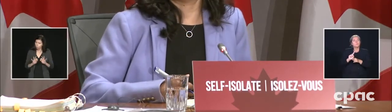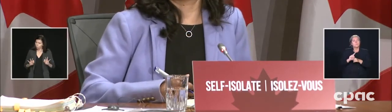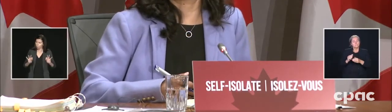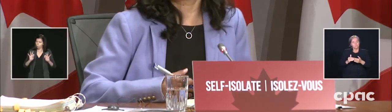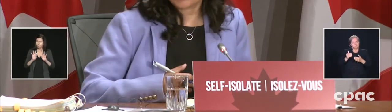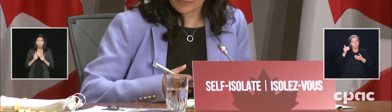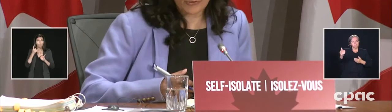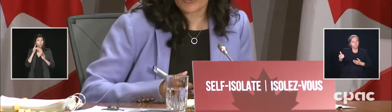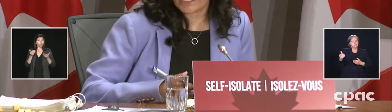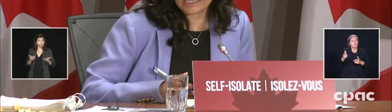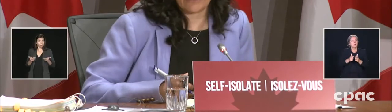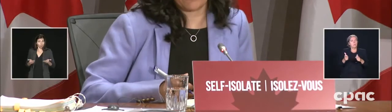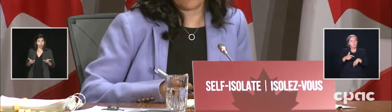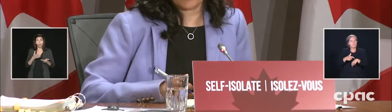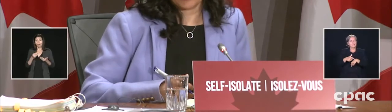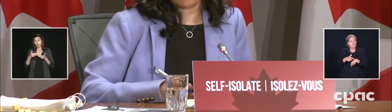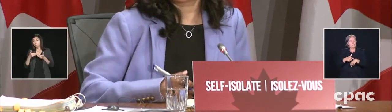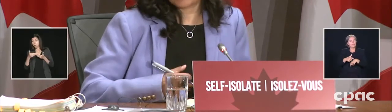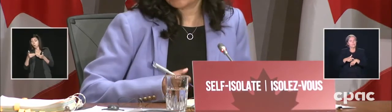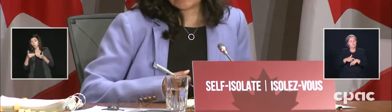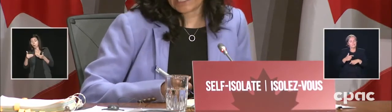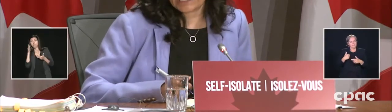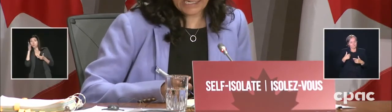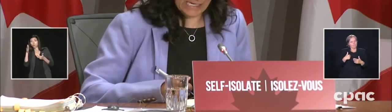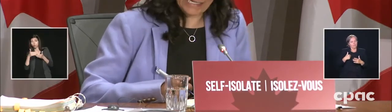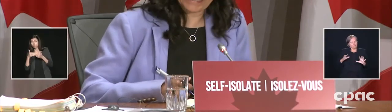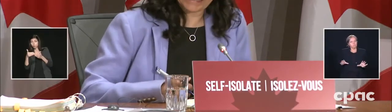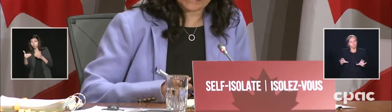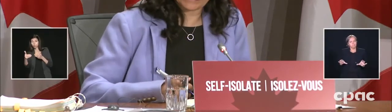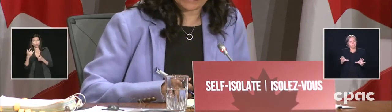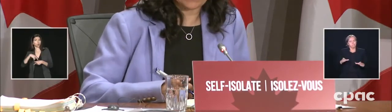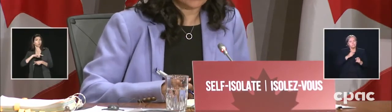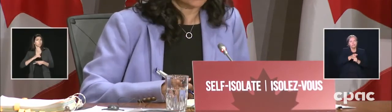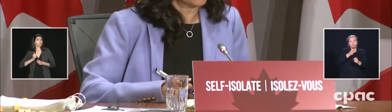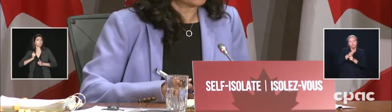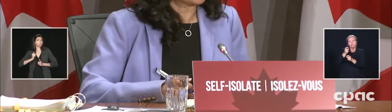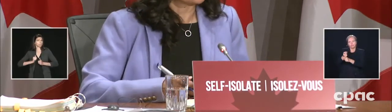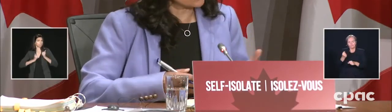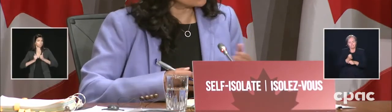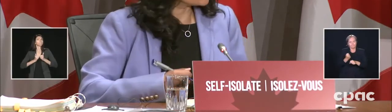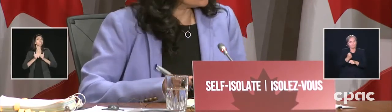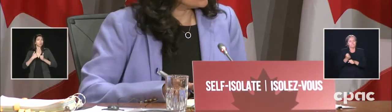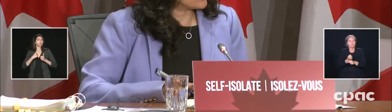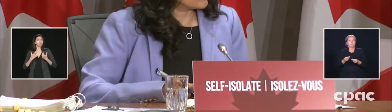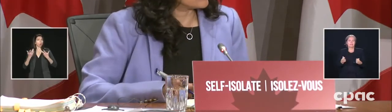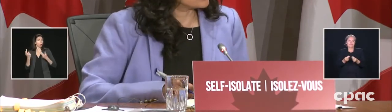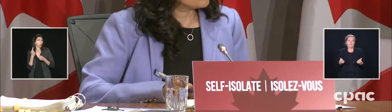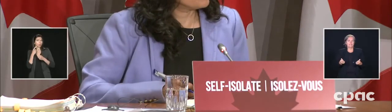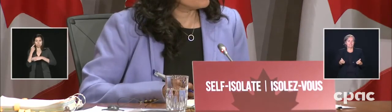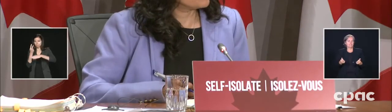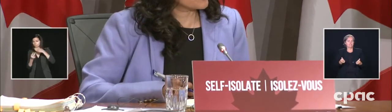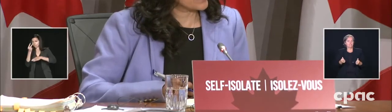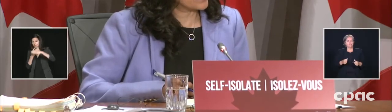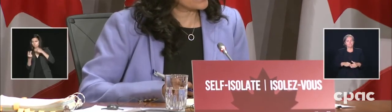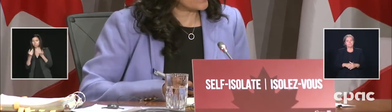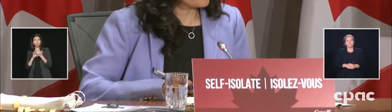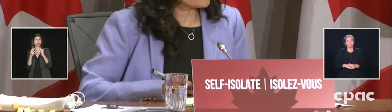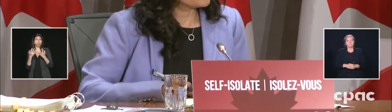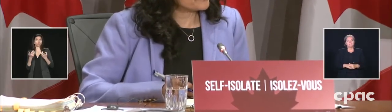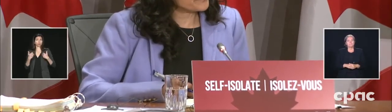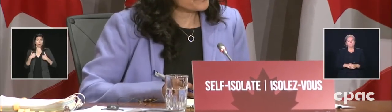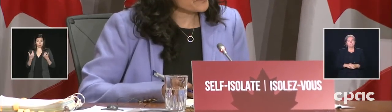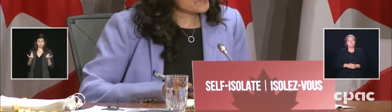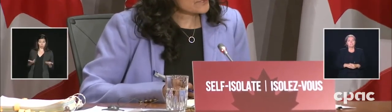et proactif pour les Canadiens et les Canadiennes. Donc aussi,